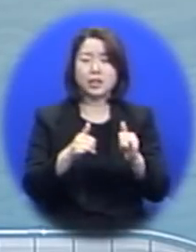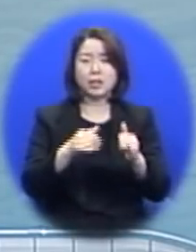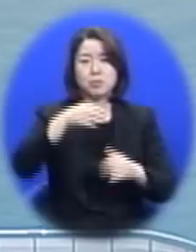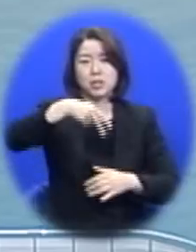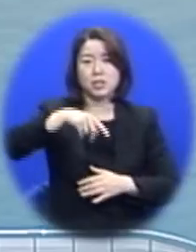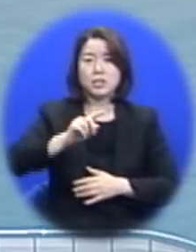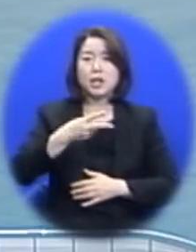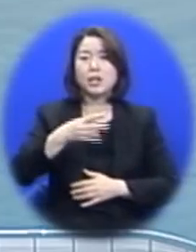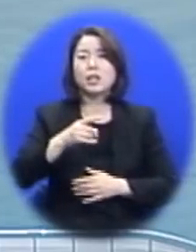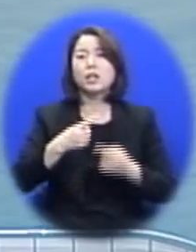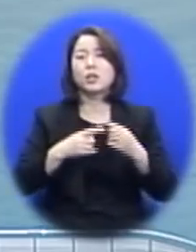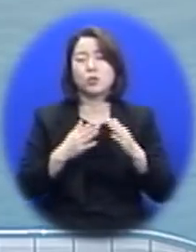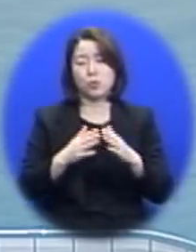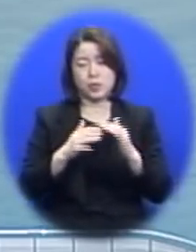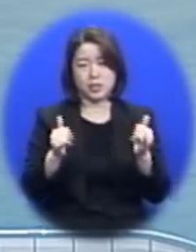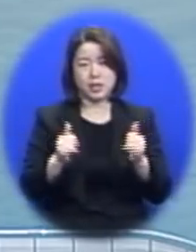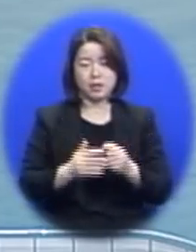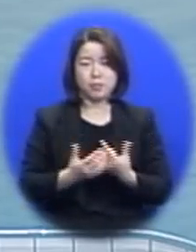교인들이었습니다.